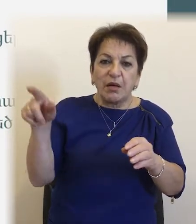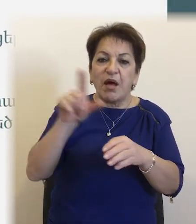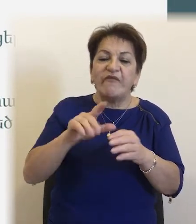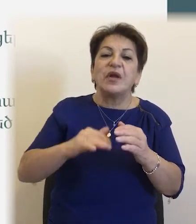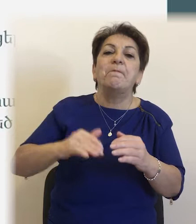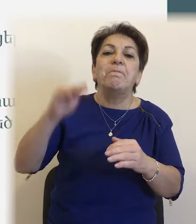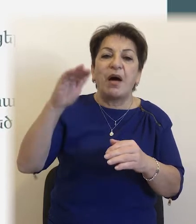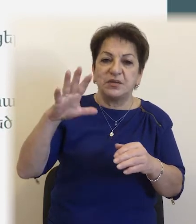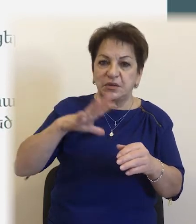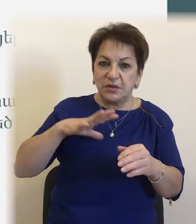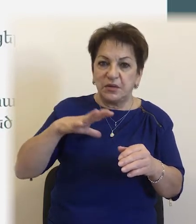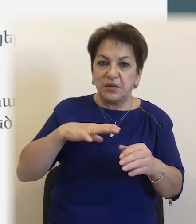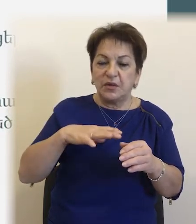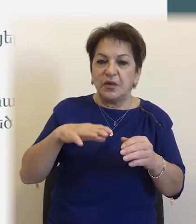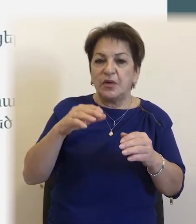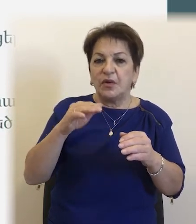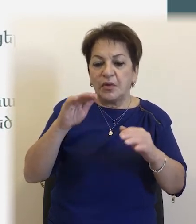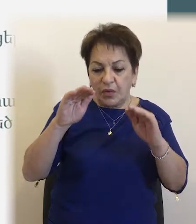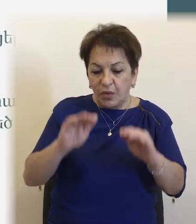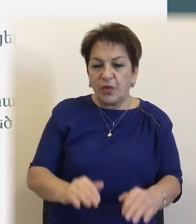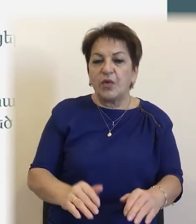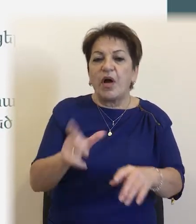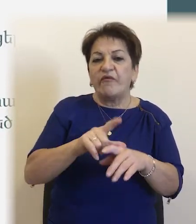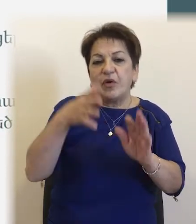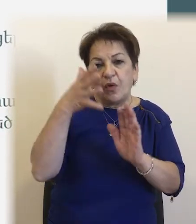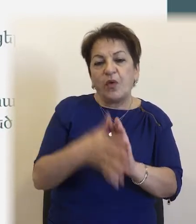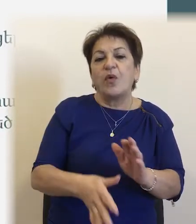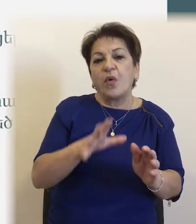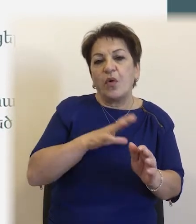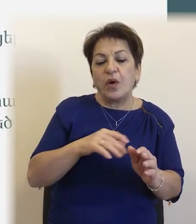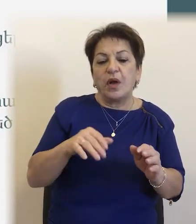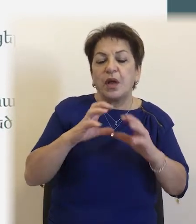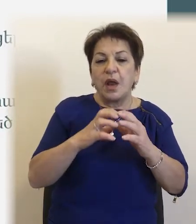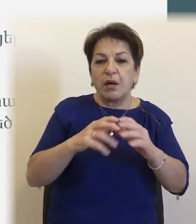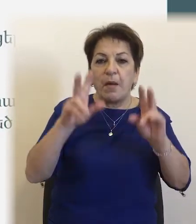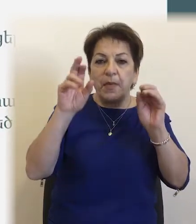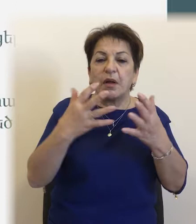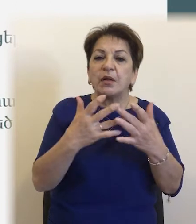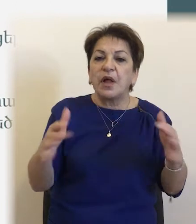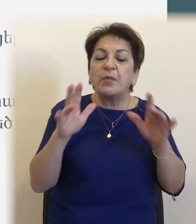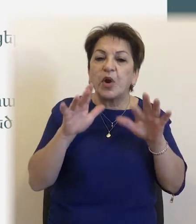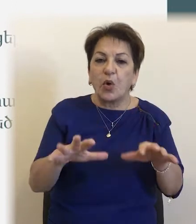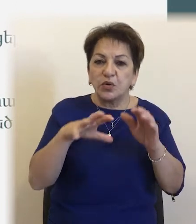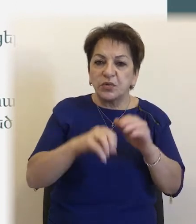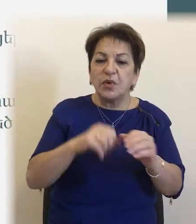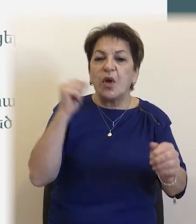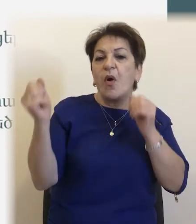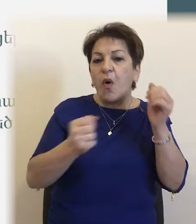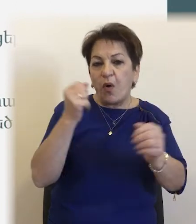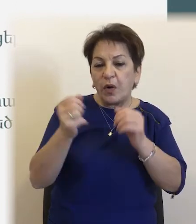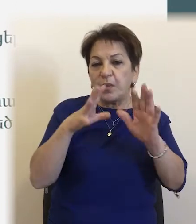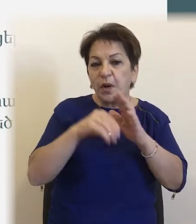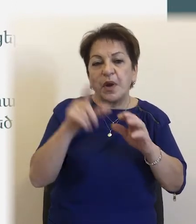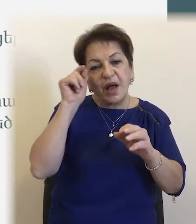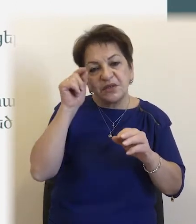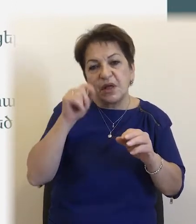տարձել են ավելի պարցր, իսկ հովիտները ավելի խորը։ Երկրաբանական բոլոր կործնտացների և հողմահարման